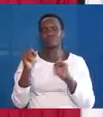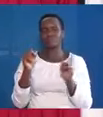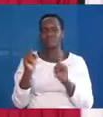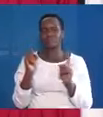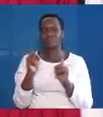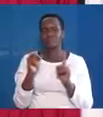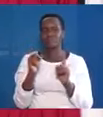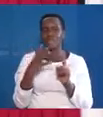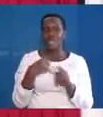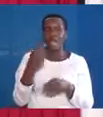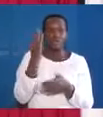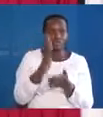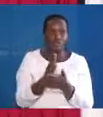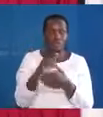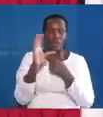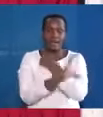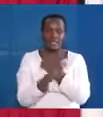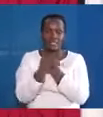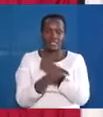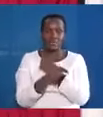Na nchi ilikuwa karibu kugawanyika nusu.